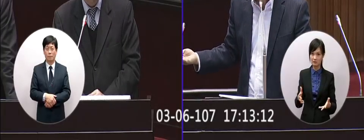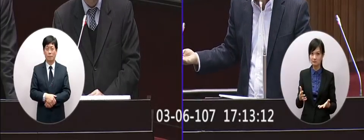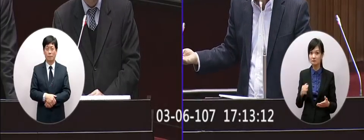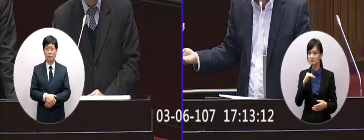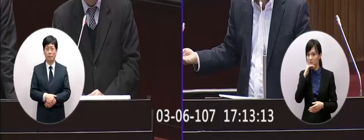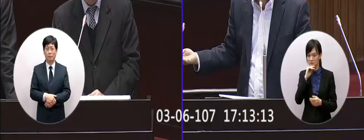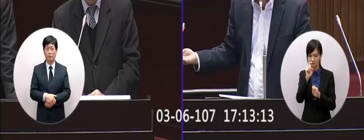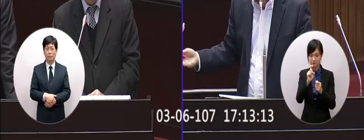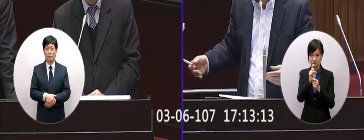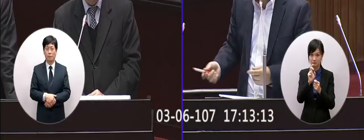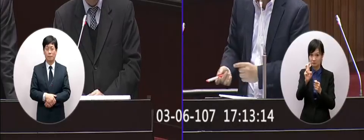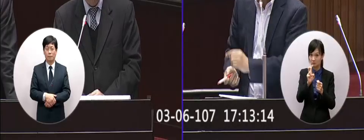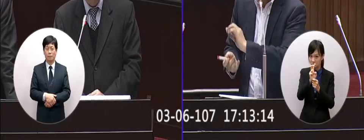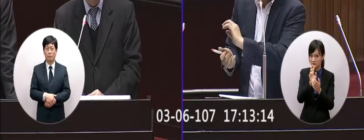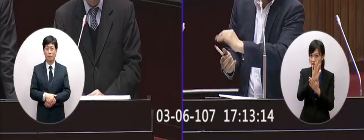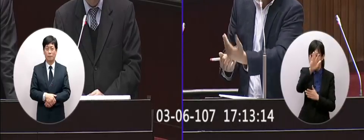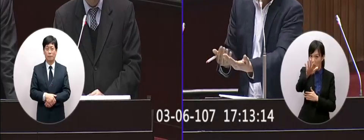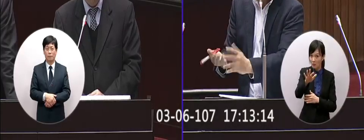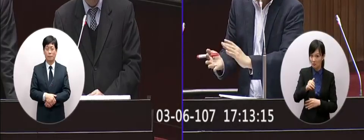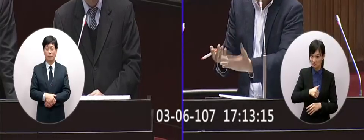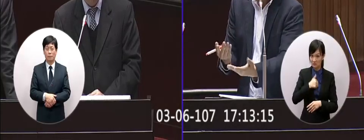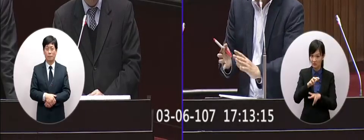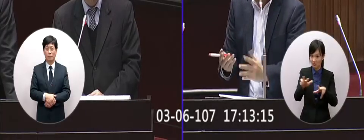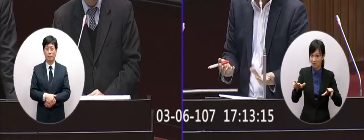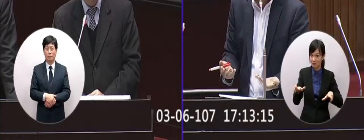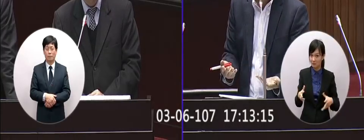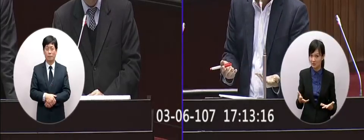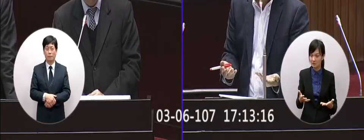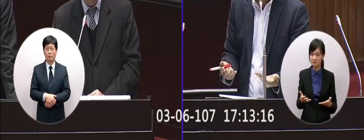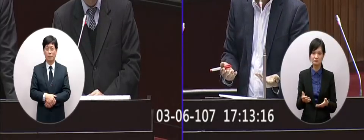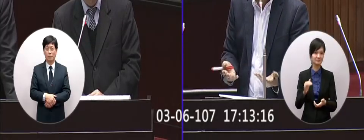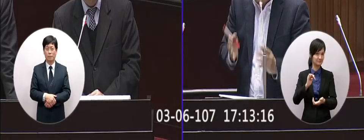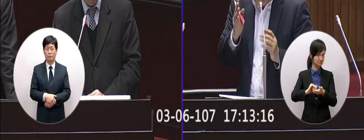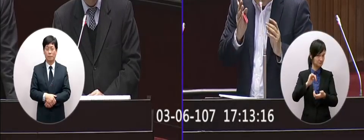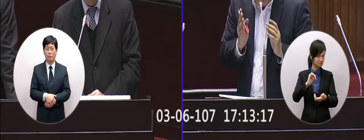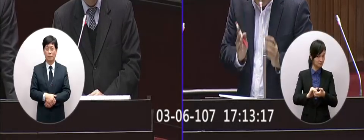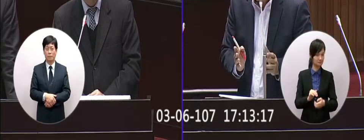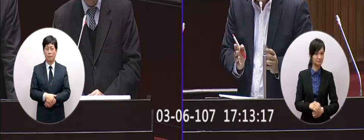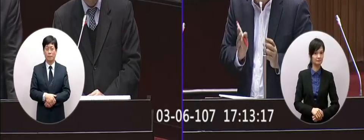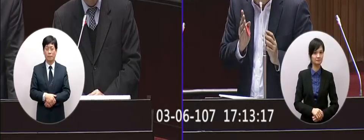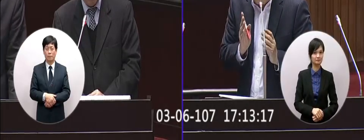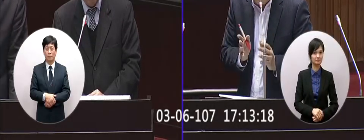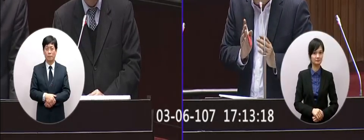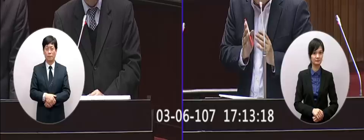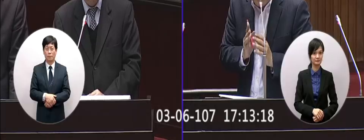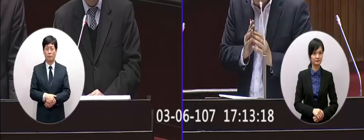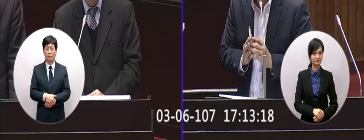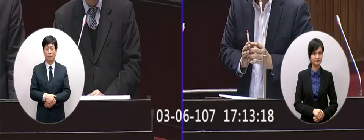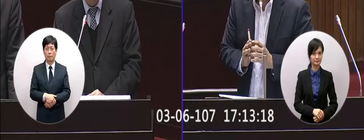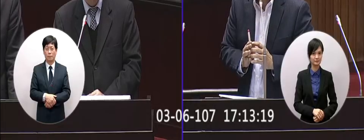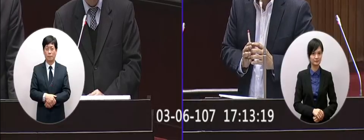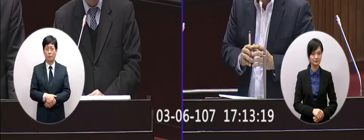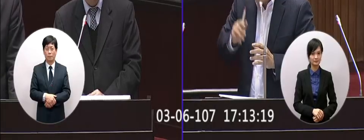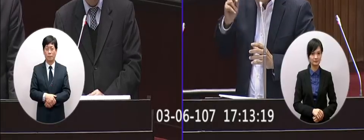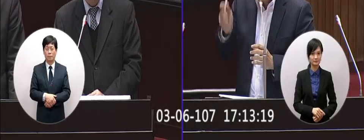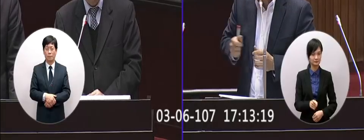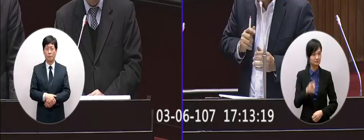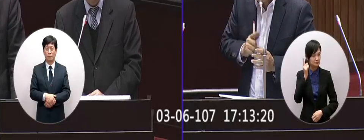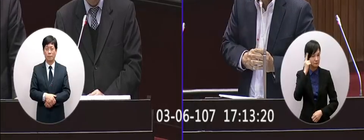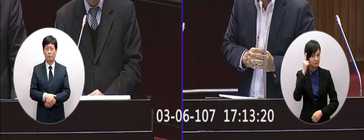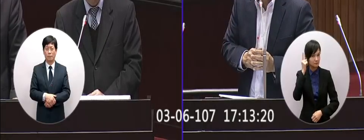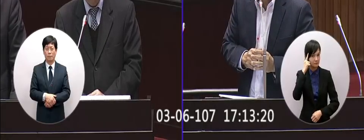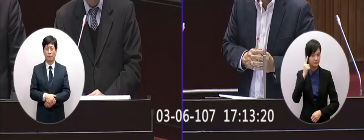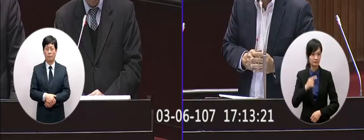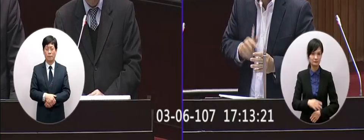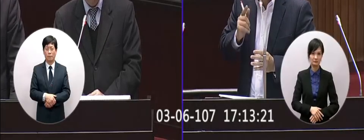端，反而是中继站而已咧。所以，我地方我恁来想一下啦，卖了